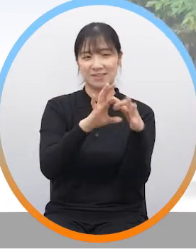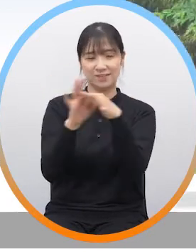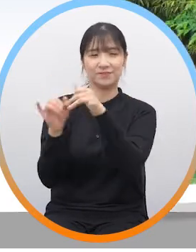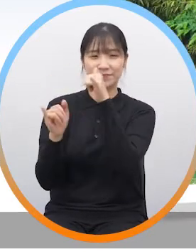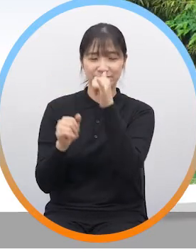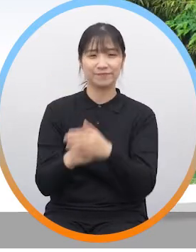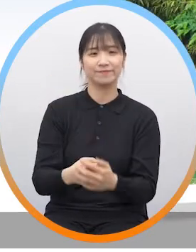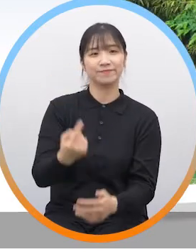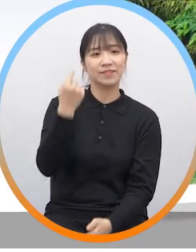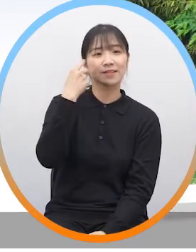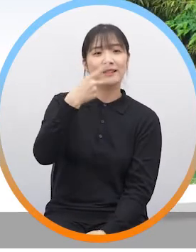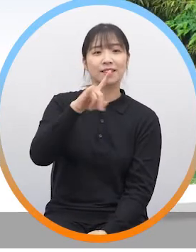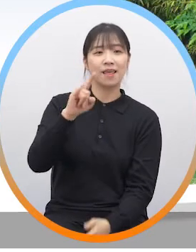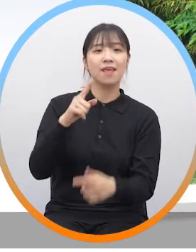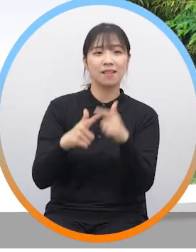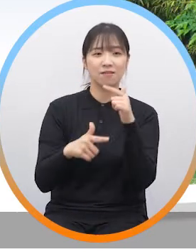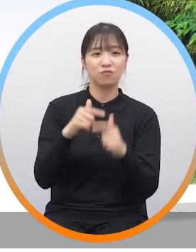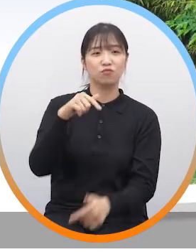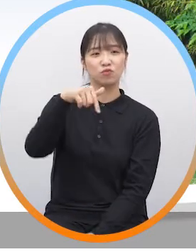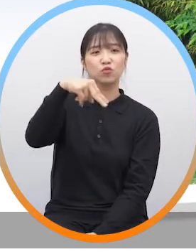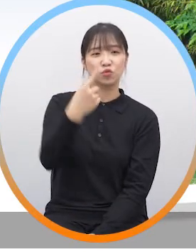자, 뒤에 대나무입니다.